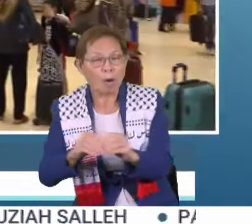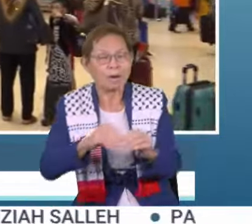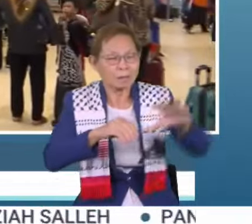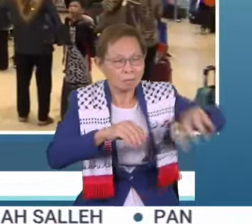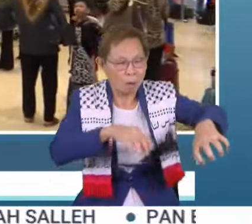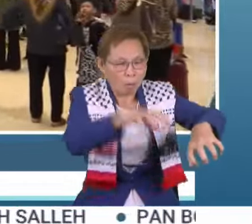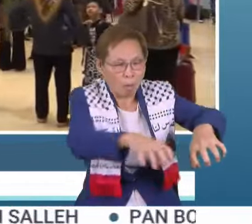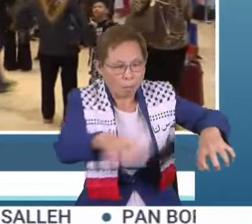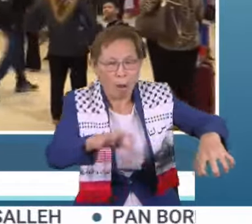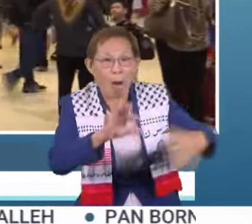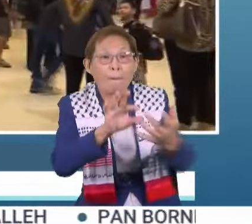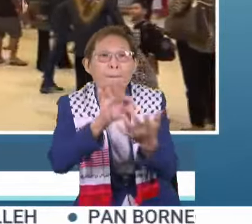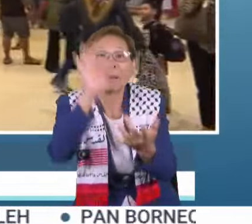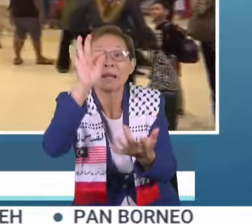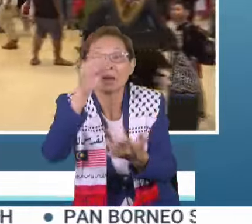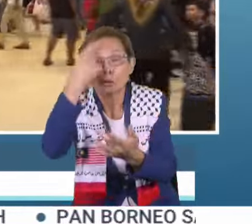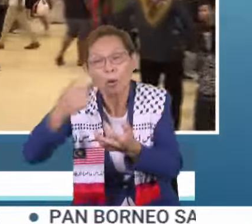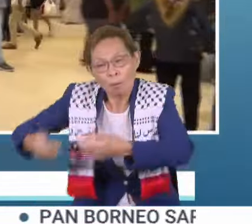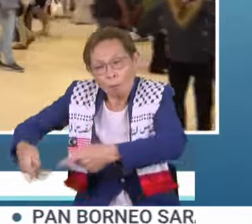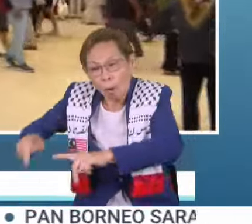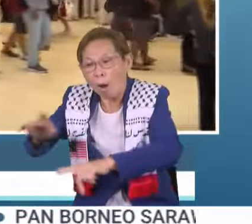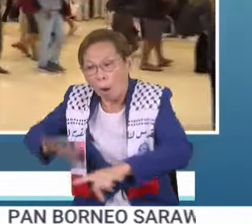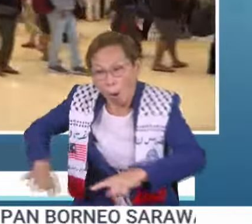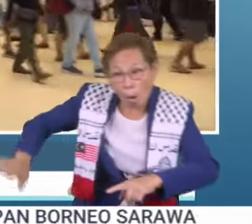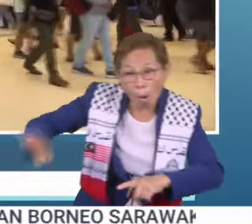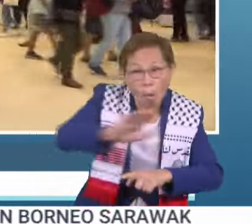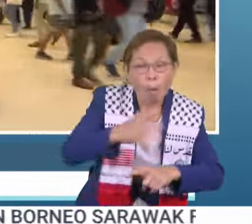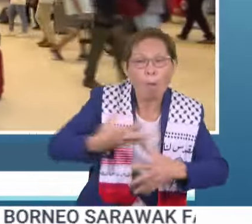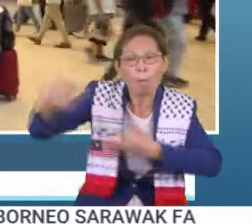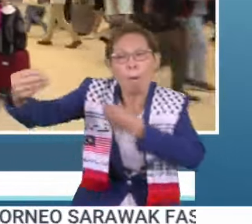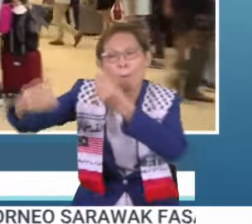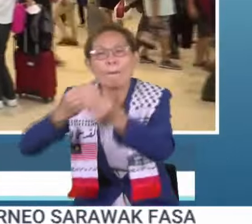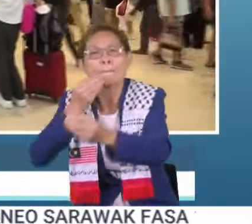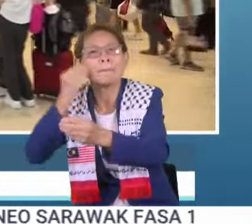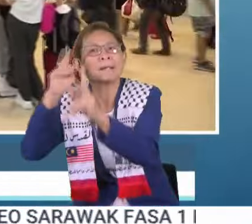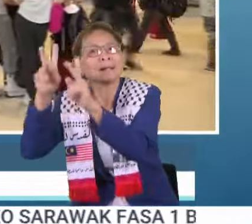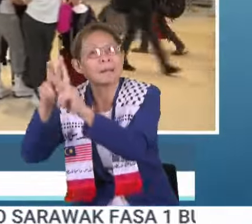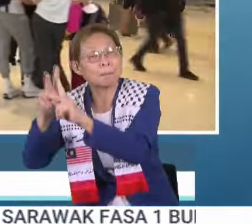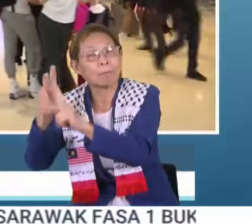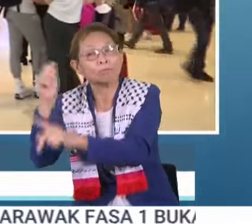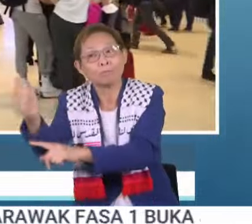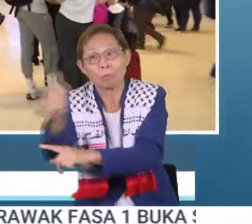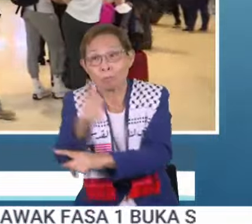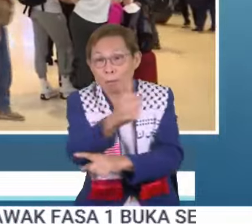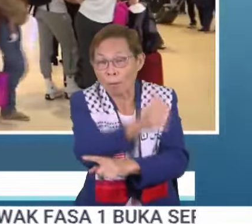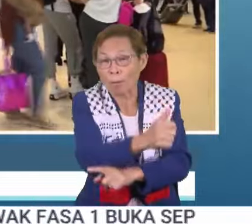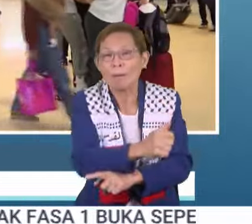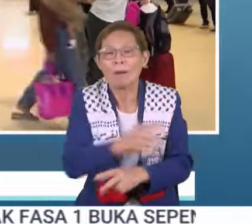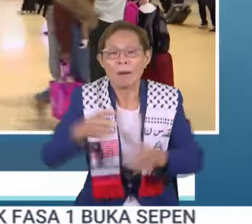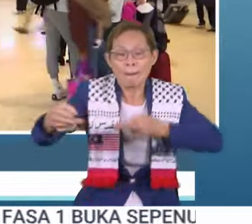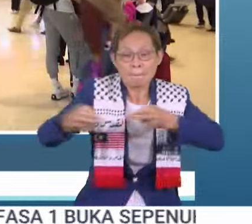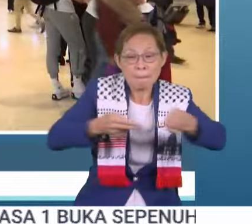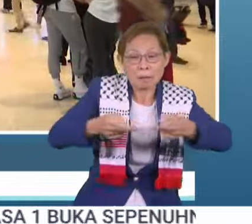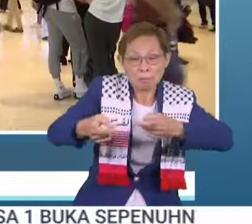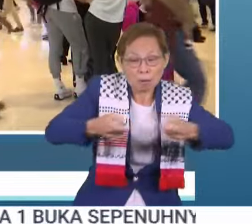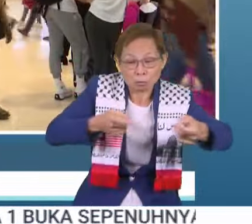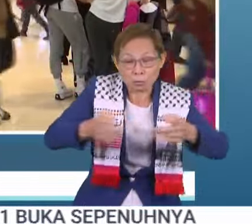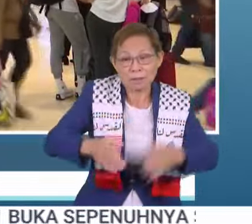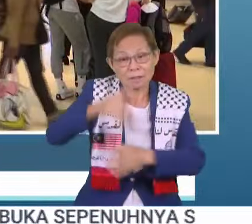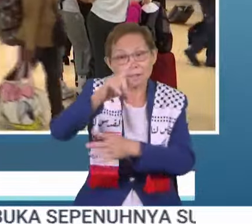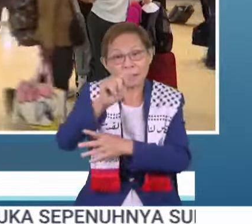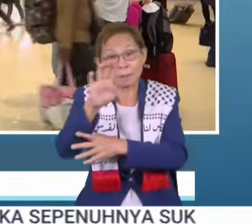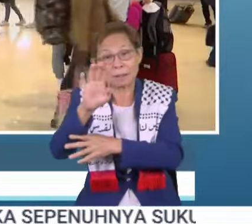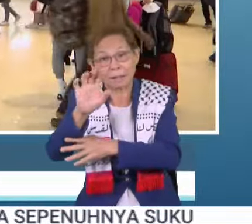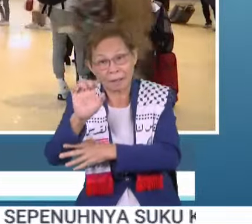terpilih bagi memberi peluang orang ramai untuk pulang ke kampung halaman masing-masing. Dalam pada itu, pihak pengurusan TBS juga turut